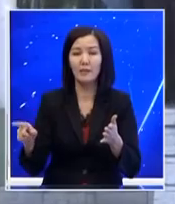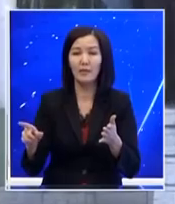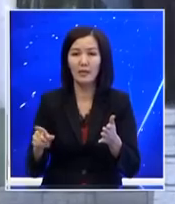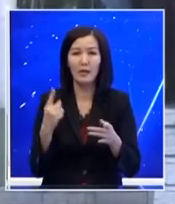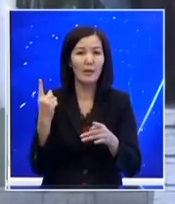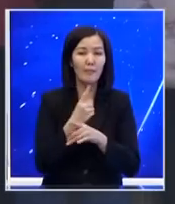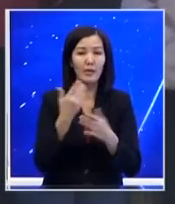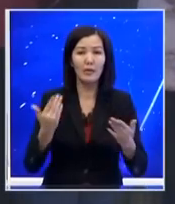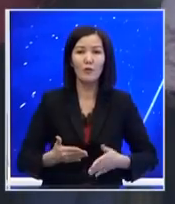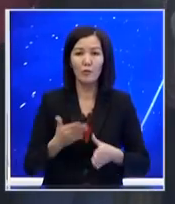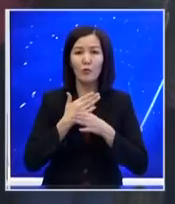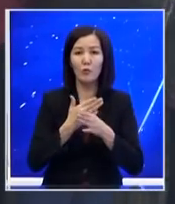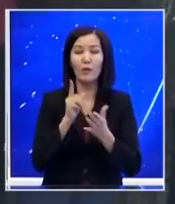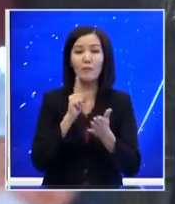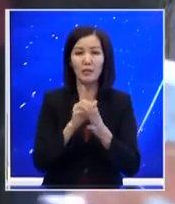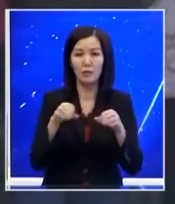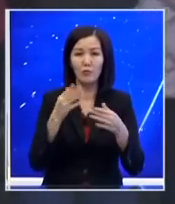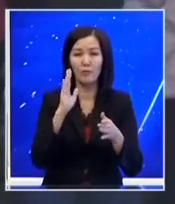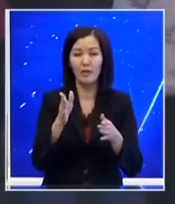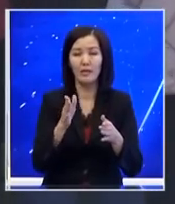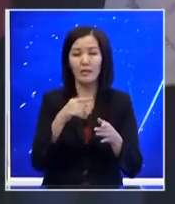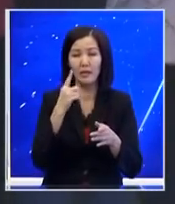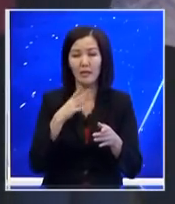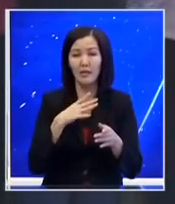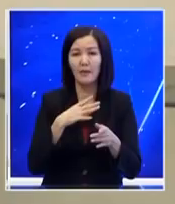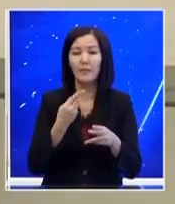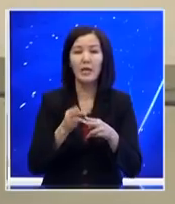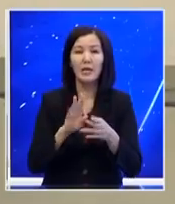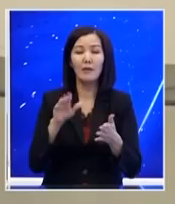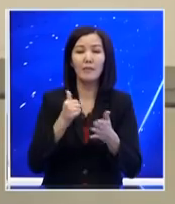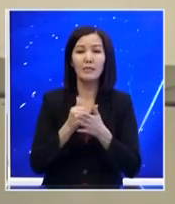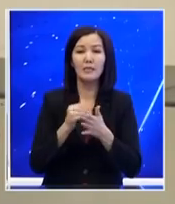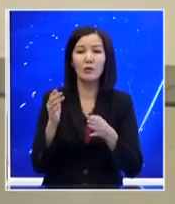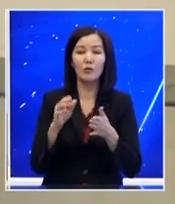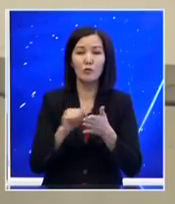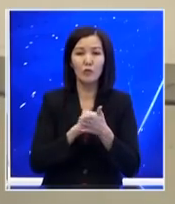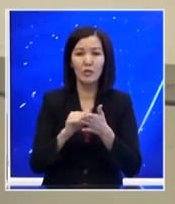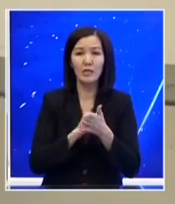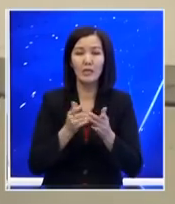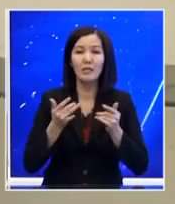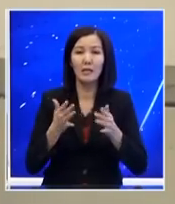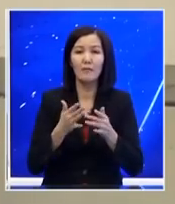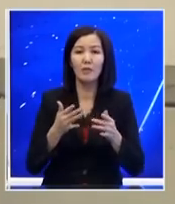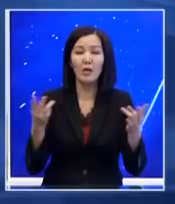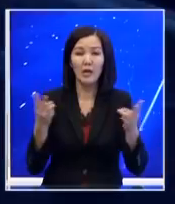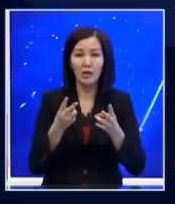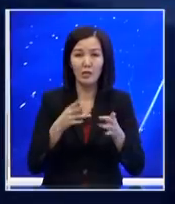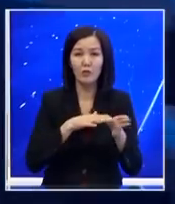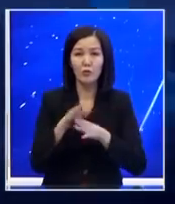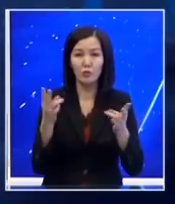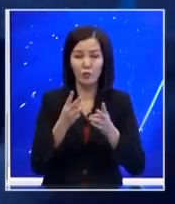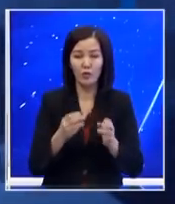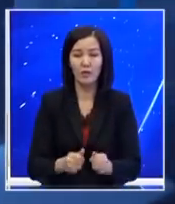бір реттік әлеуметтік сома міндетті түрде берілетінін айтады. Ең бастысы құжаттарын тиісті талапқа сай тапсырса болғаны дейді.